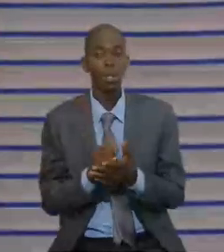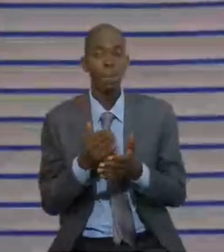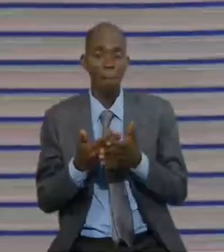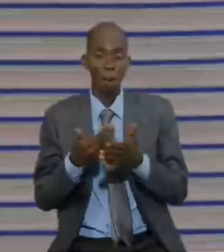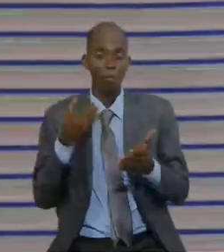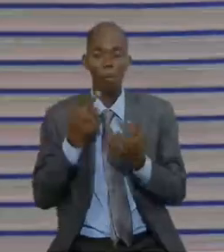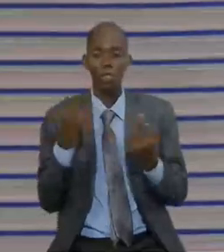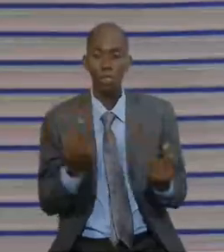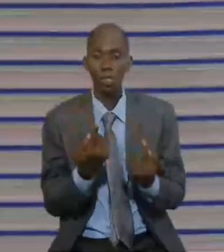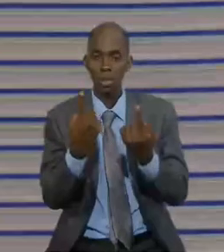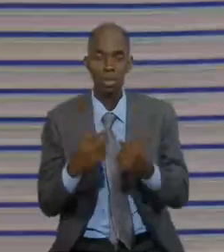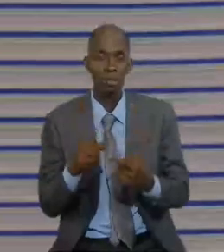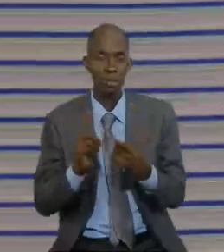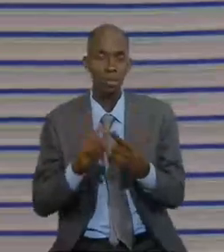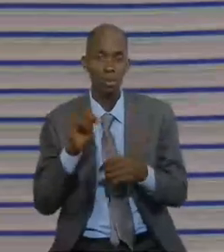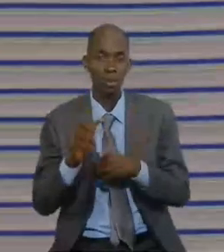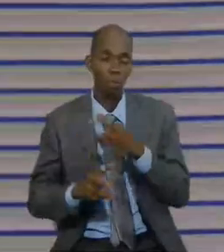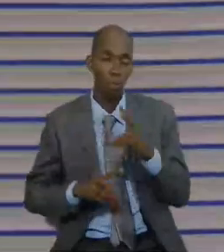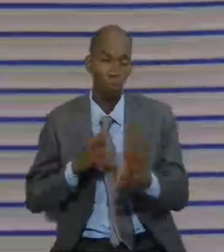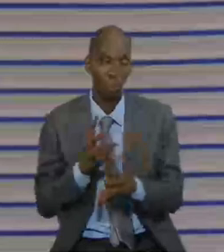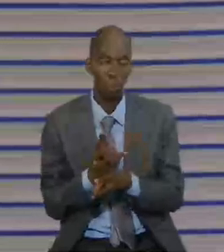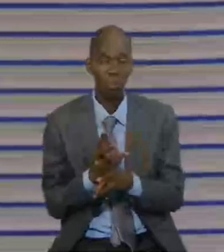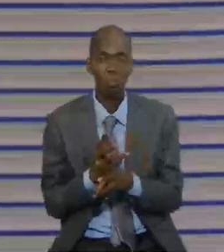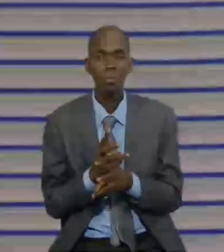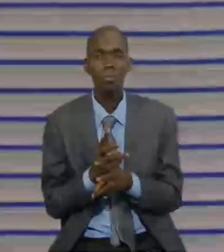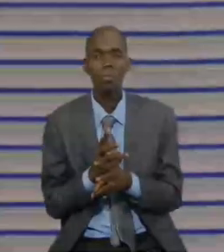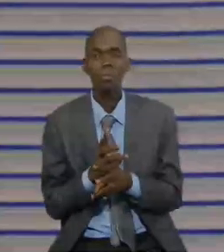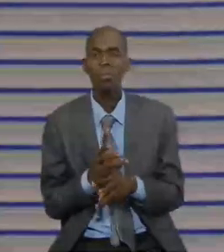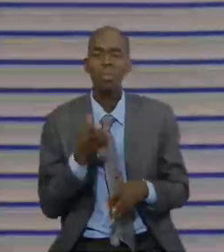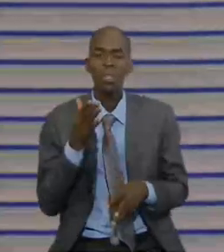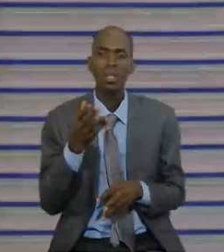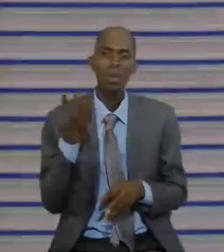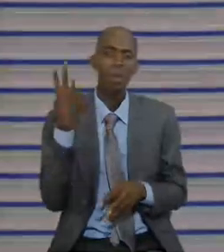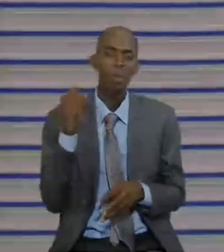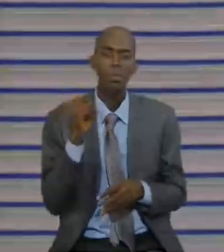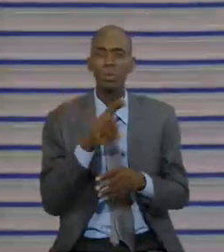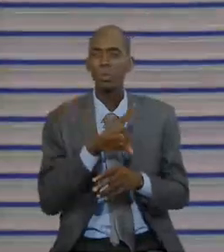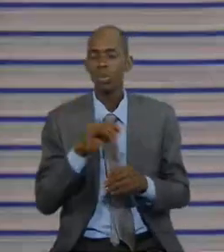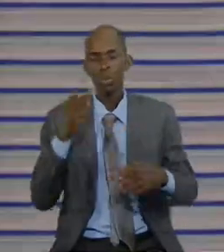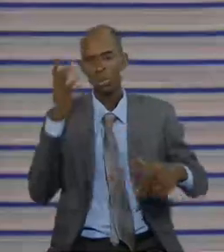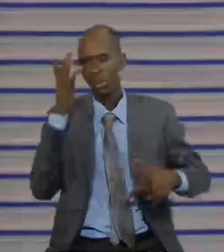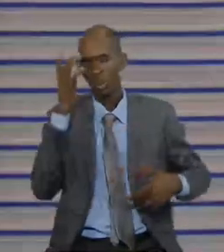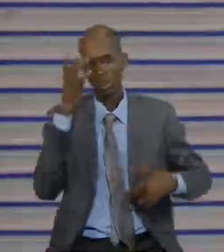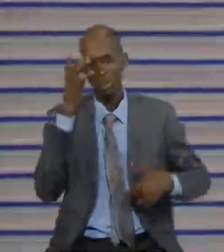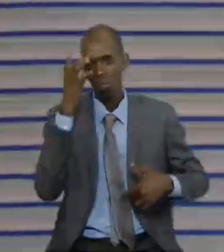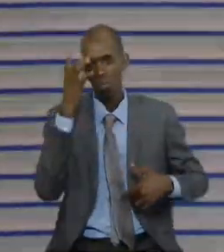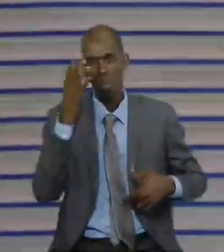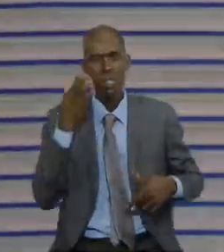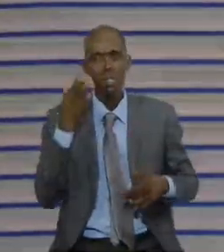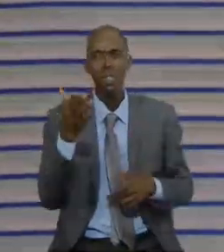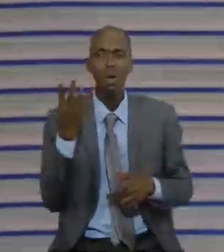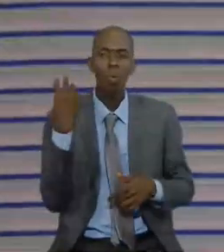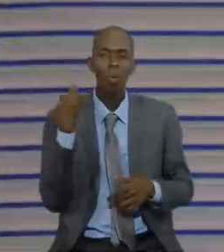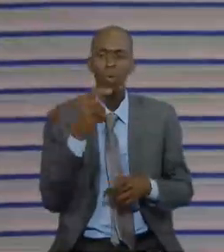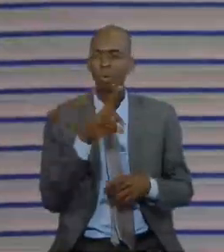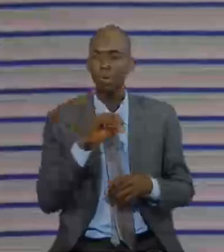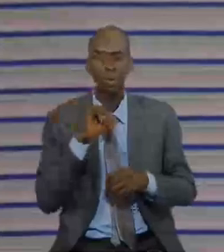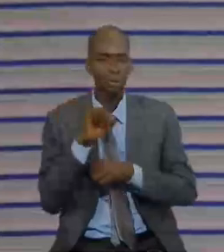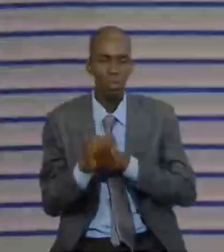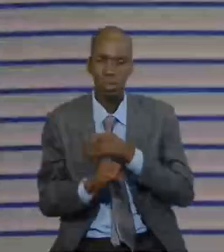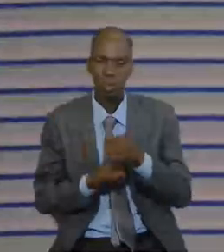parce que avant que le péché ne vient dans le monde il y avait pas de maladie il y avait pas de